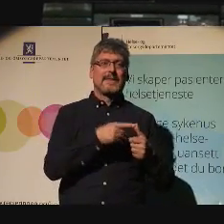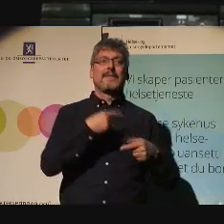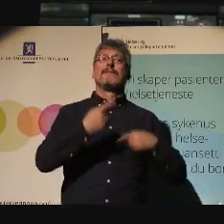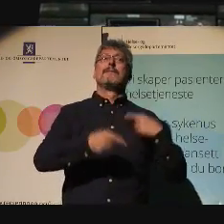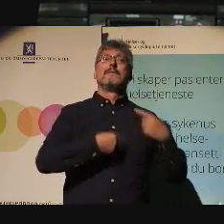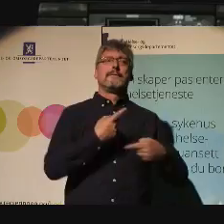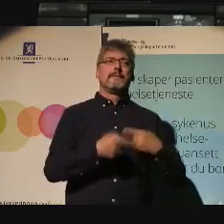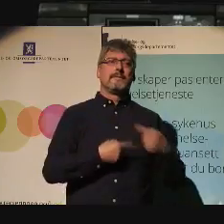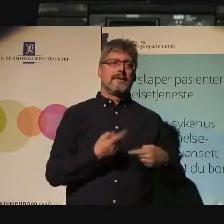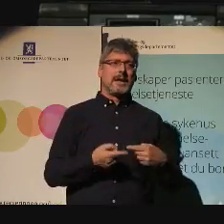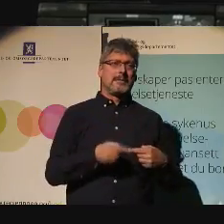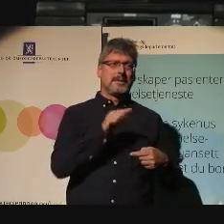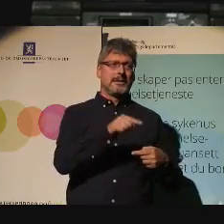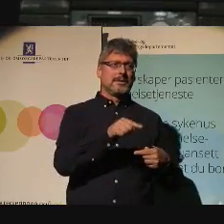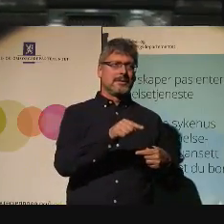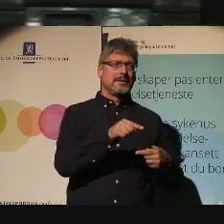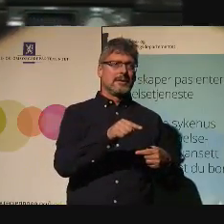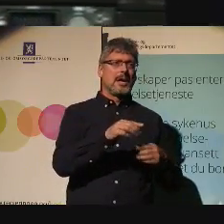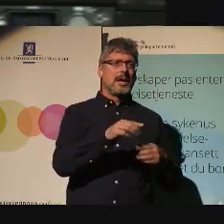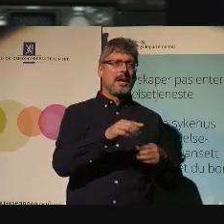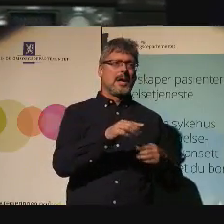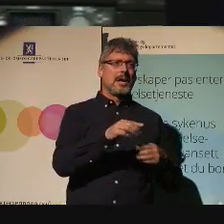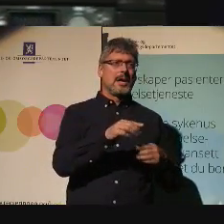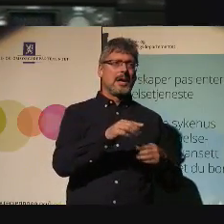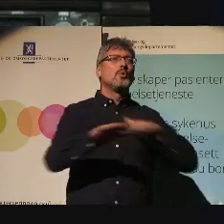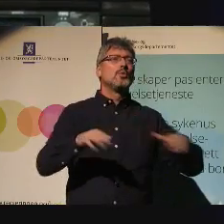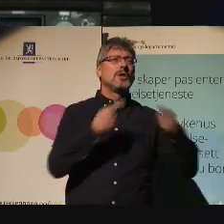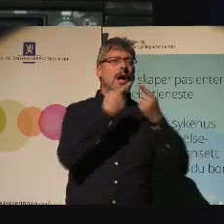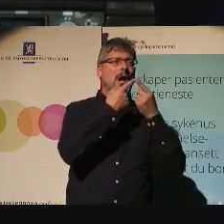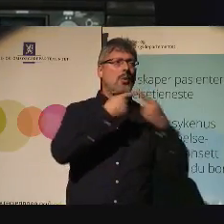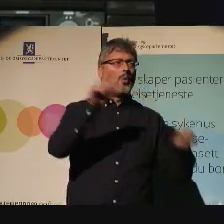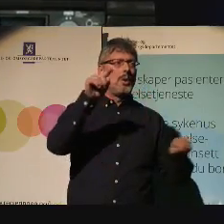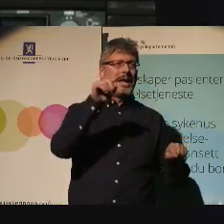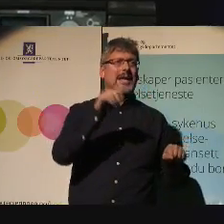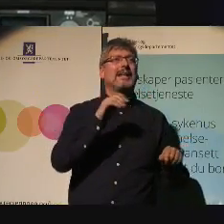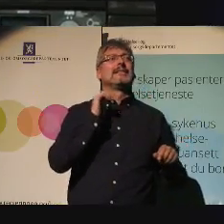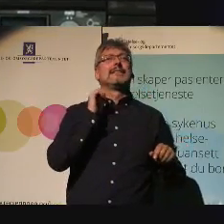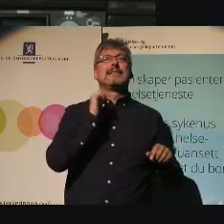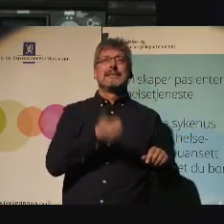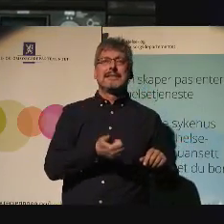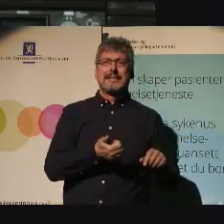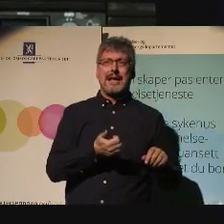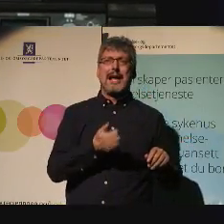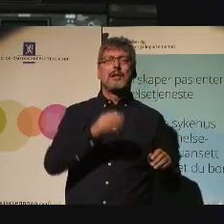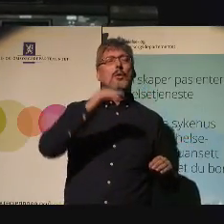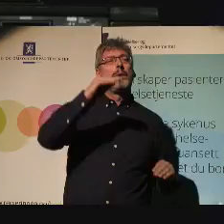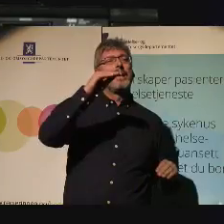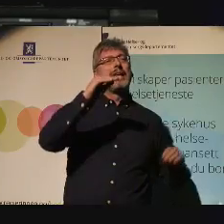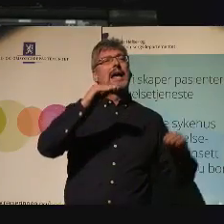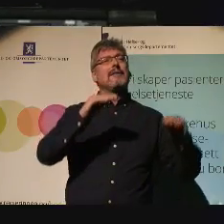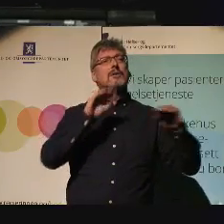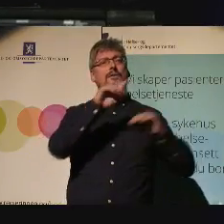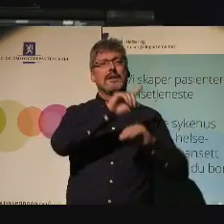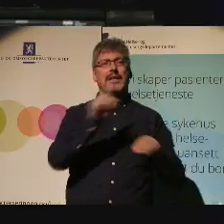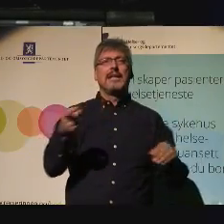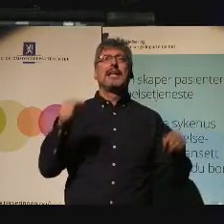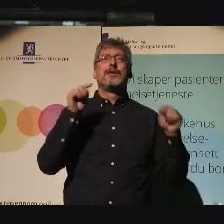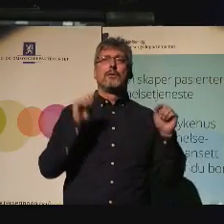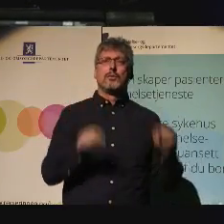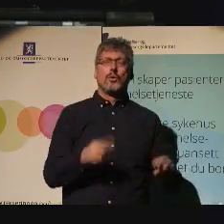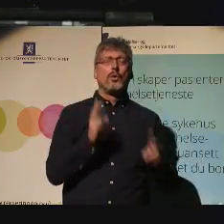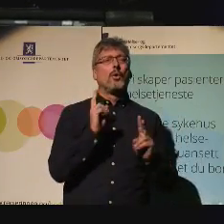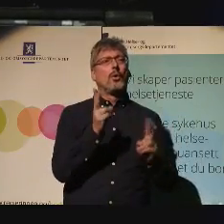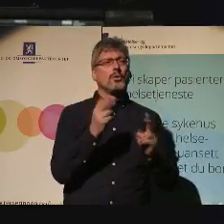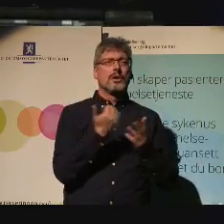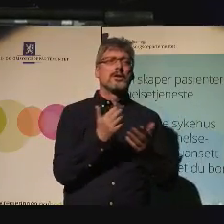stor utfordring på sosial ulikhetsfeltet. Selv om den endres over tid. Den har kanskje nå også med